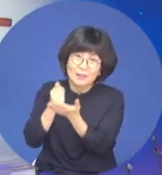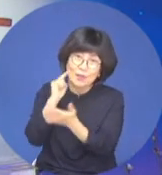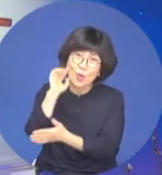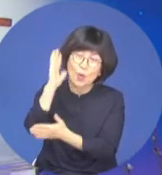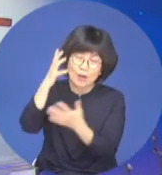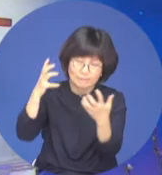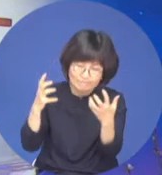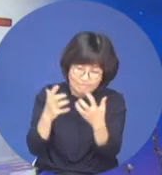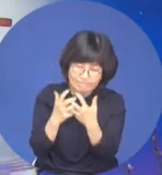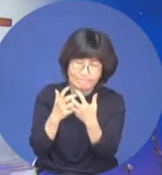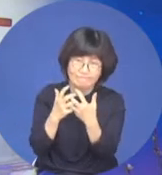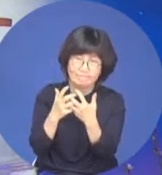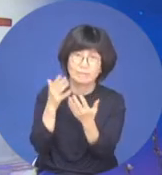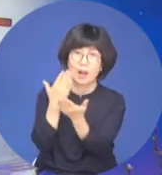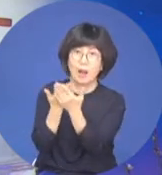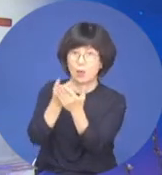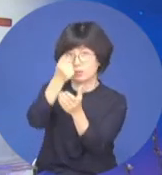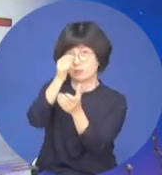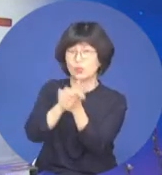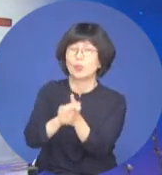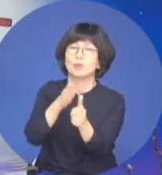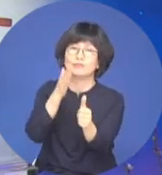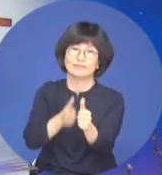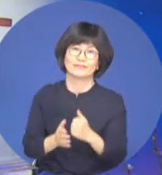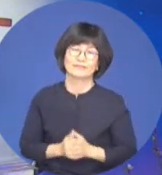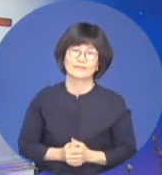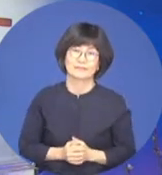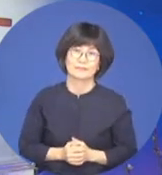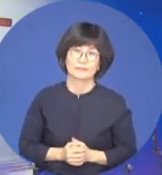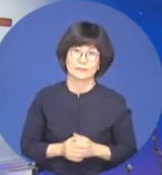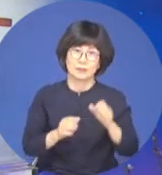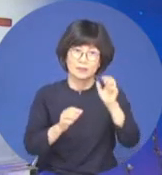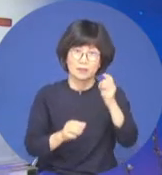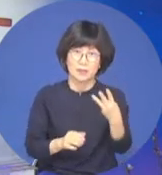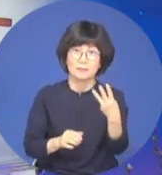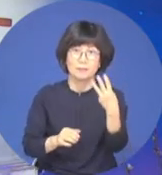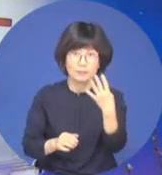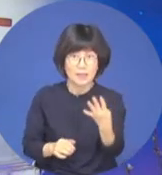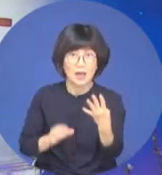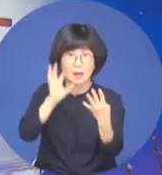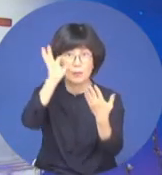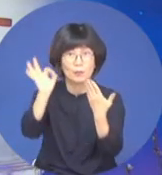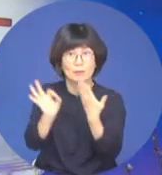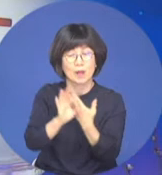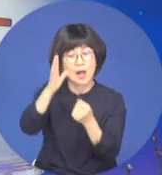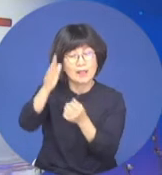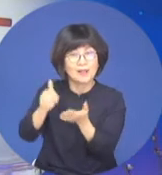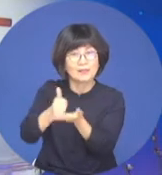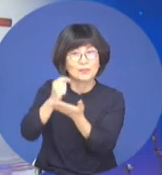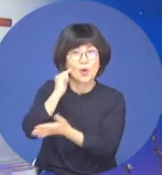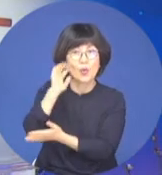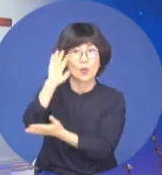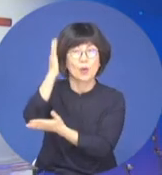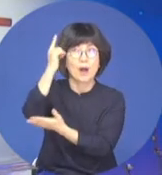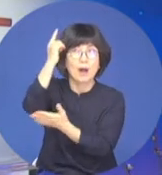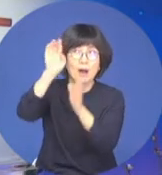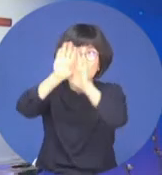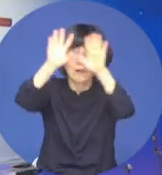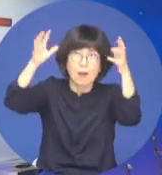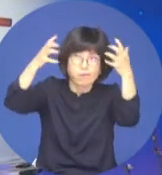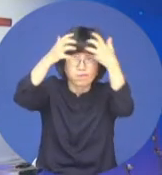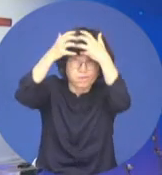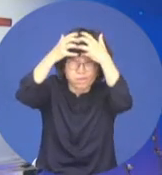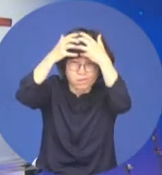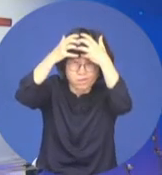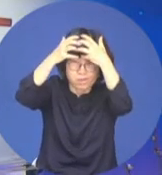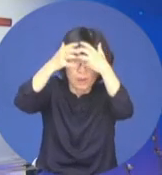기도해야 할 줄로 믿습니다. 그래서 3장 4절, 3절 4절을 보게 되면 하나님의 영광이 하늘에 가득 찼고라고 했습니다.